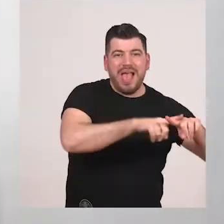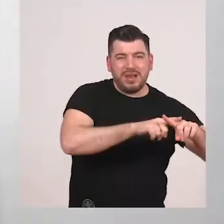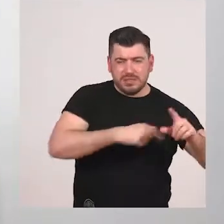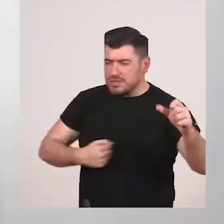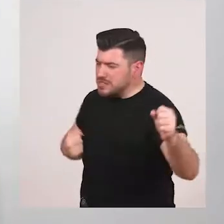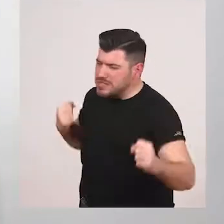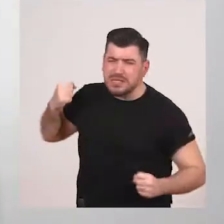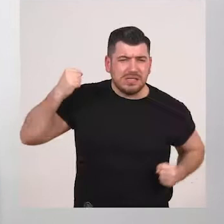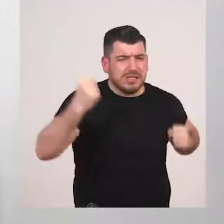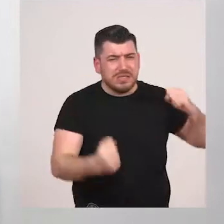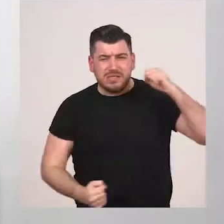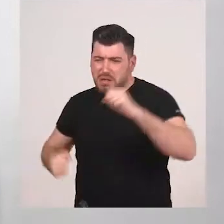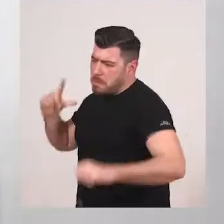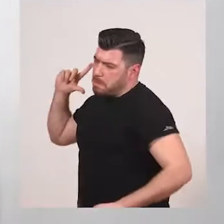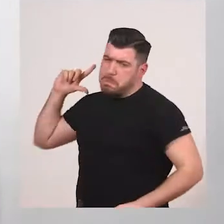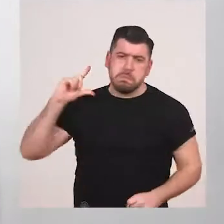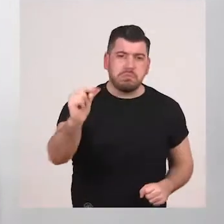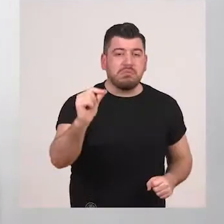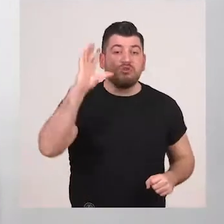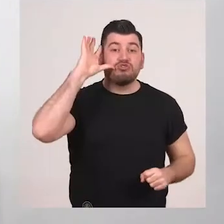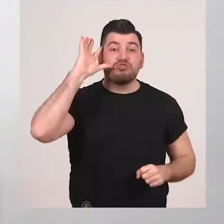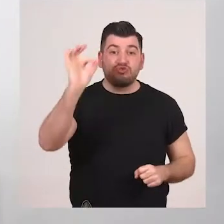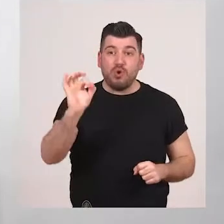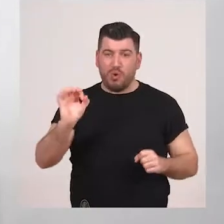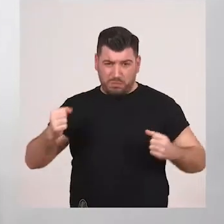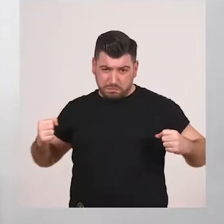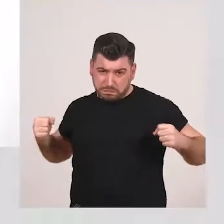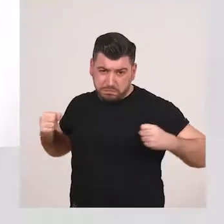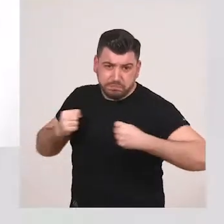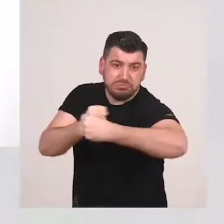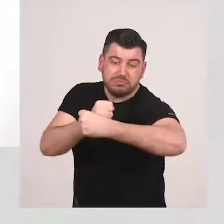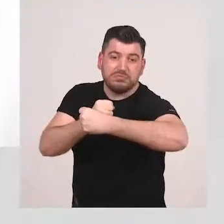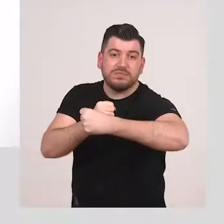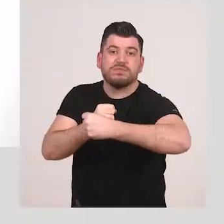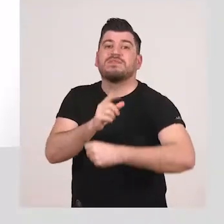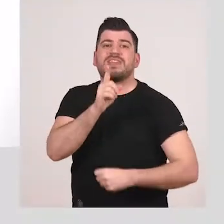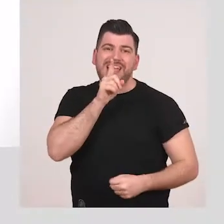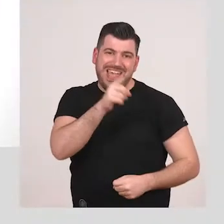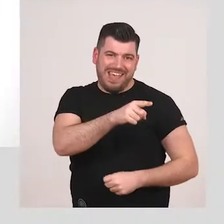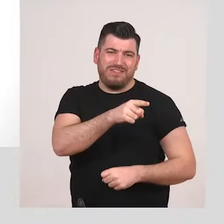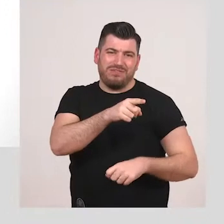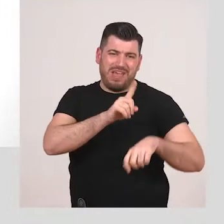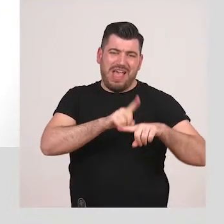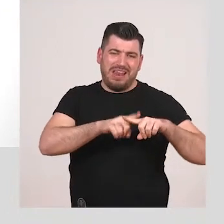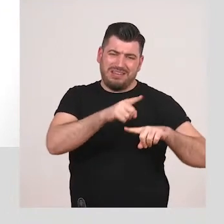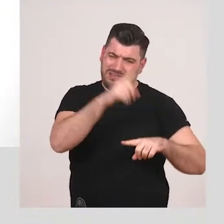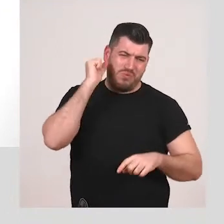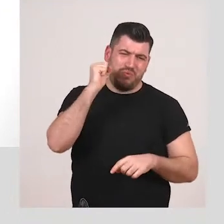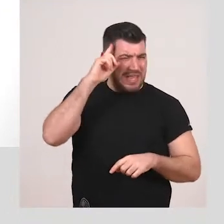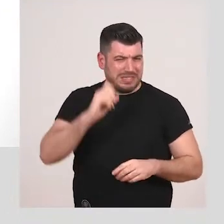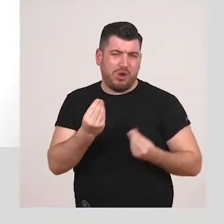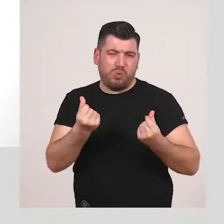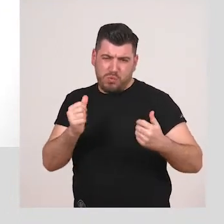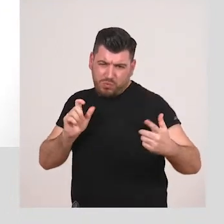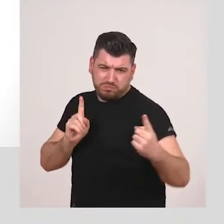πολύ ώστε να τους αντιμετωπίσουν στη μάχη σώμα με σώμα, εκεί που οι Αθηναίοι ήταν καλύτεροι. Γι' αυτό